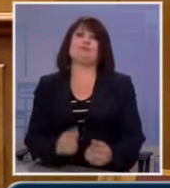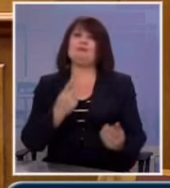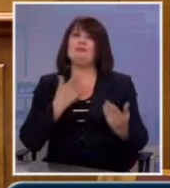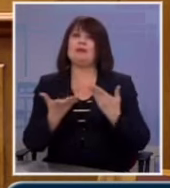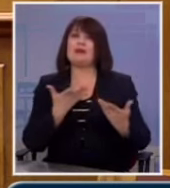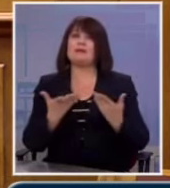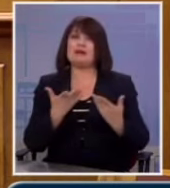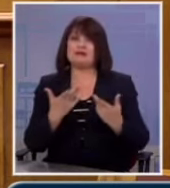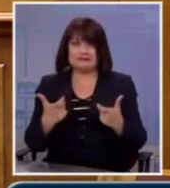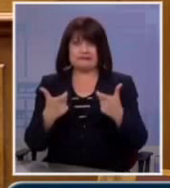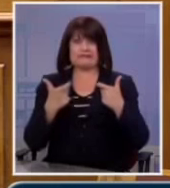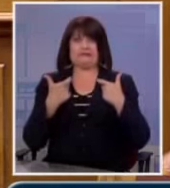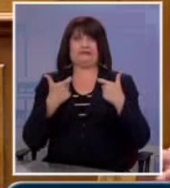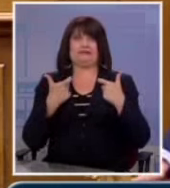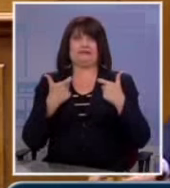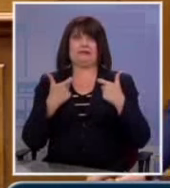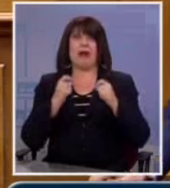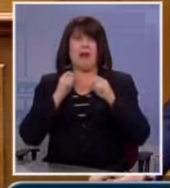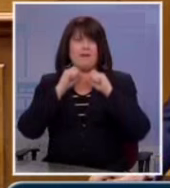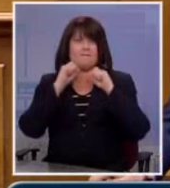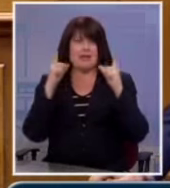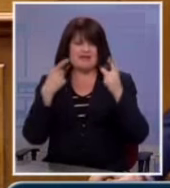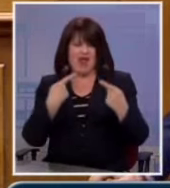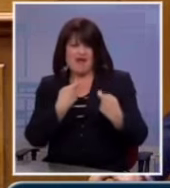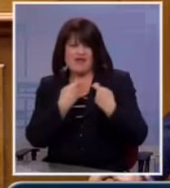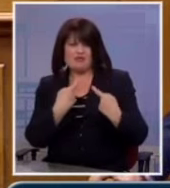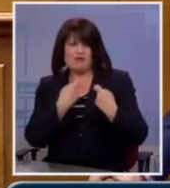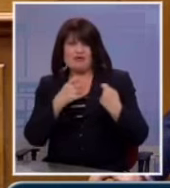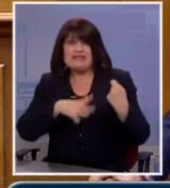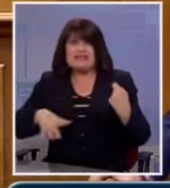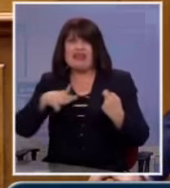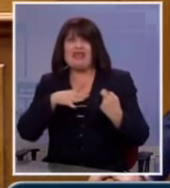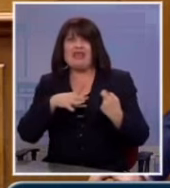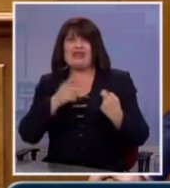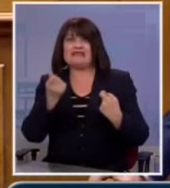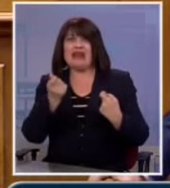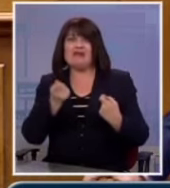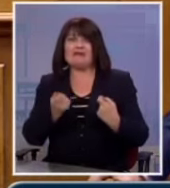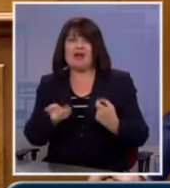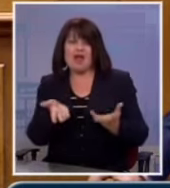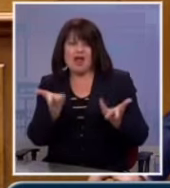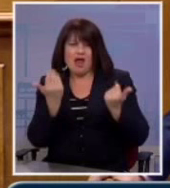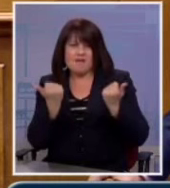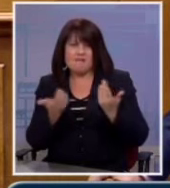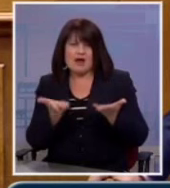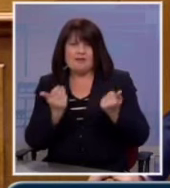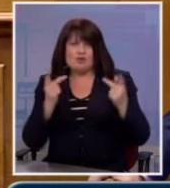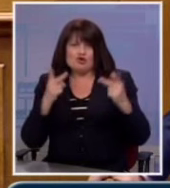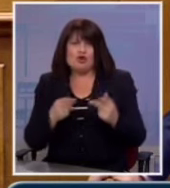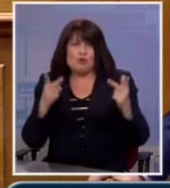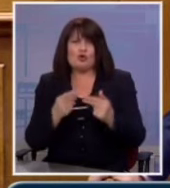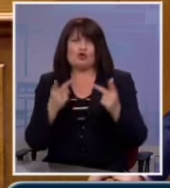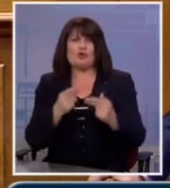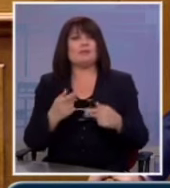Διαπραγματευτήκαμε με την πλάτη στον τοίχο και σε συνθήκες πρωτοφανούς και εκβιαστικής χρηματοπιστωτικής ασφυξίας για